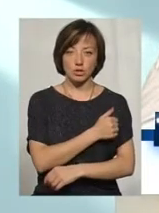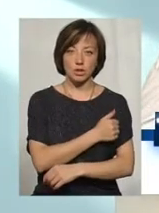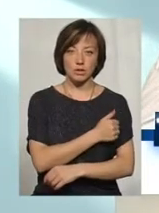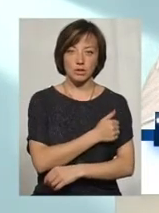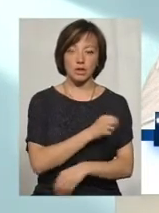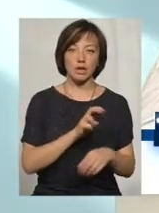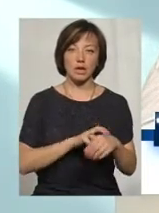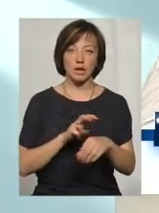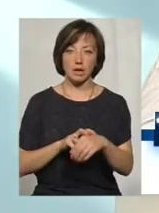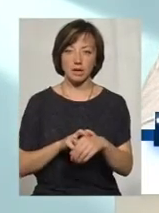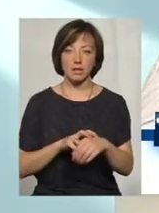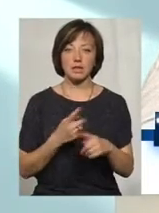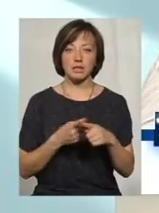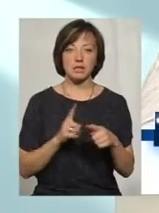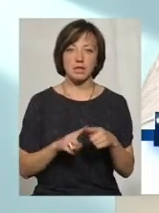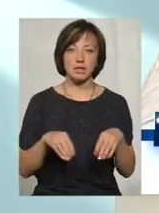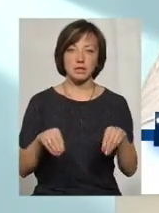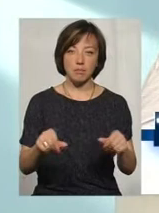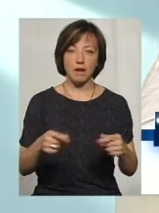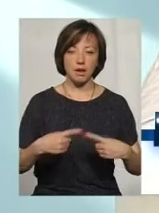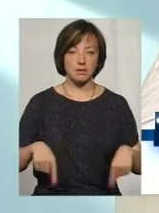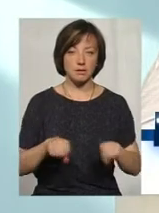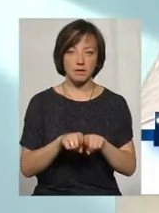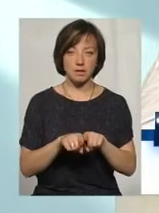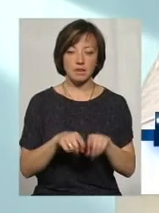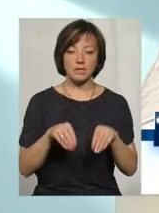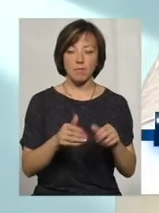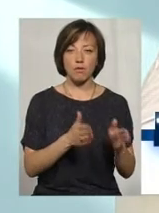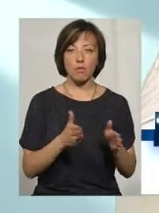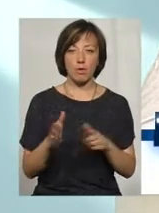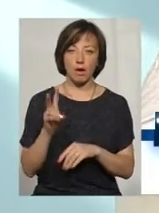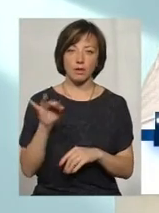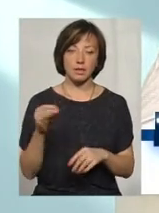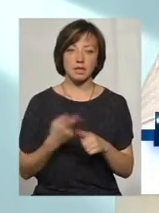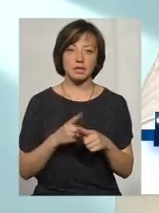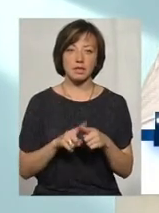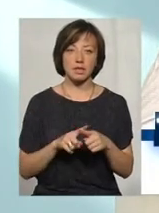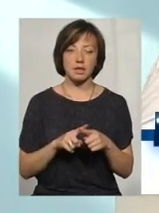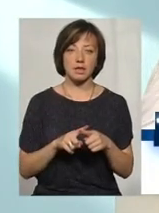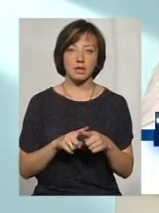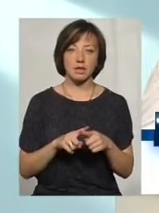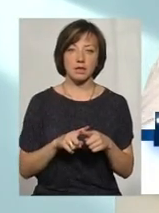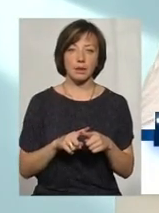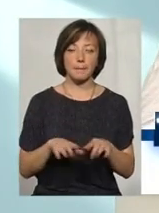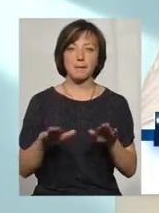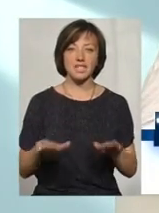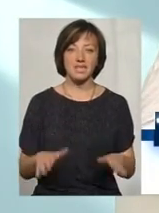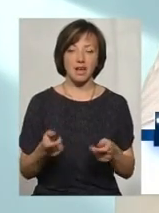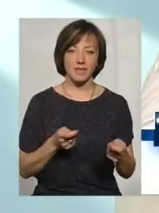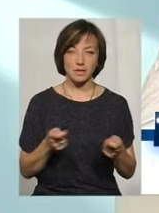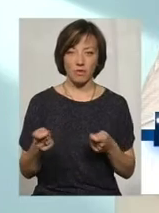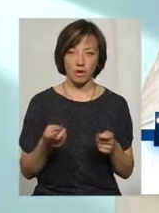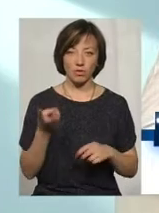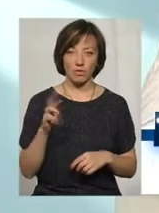тобто лікарі, це земельна сфера, тобто землеупорядники, це органи місцевого